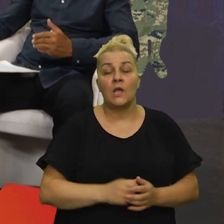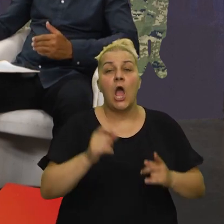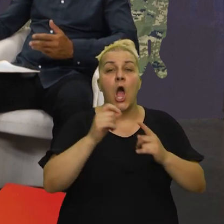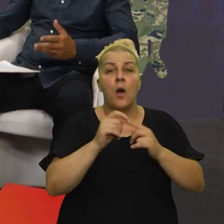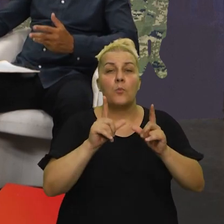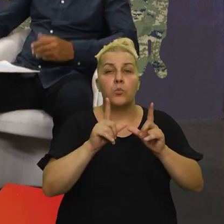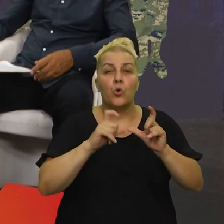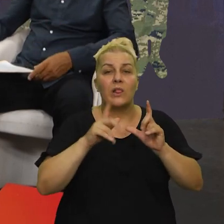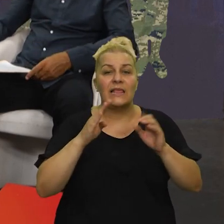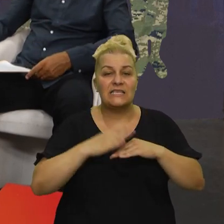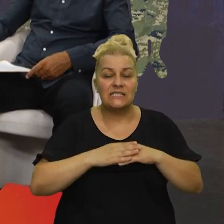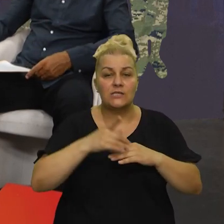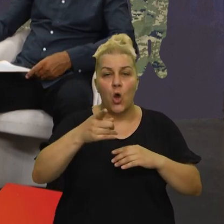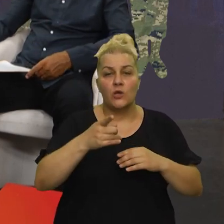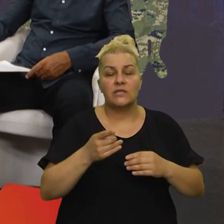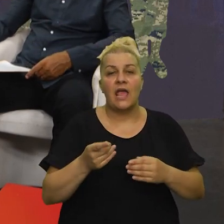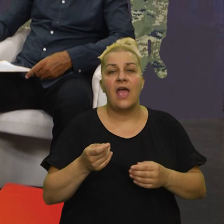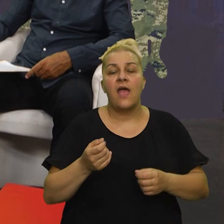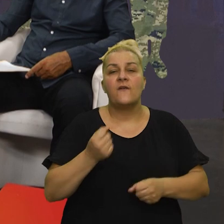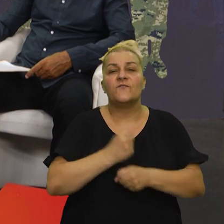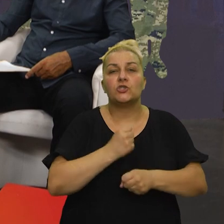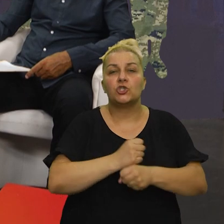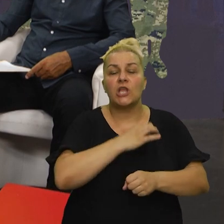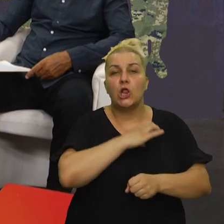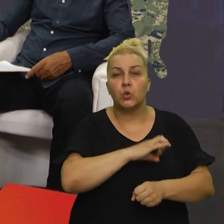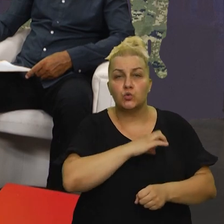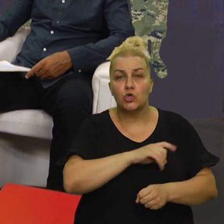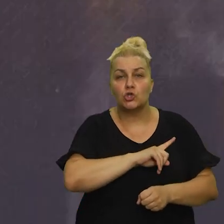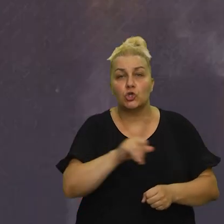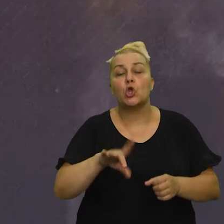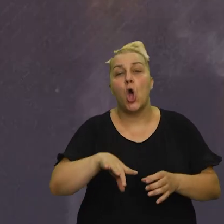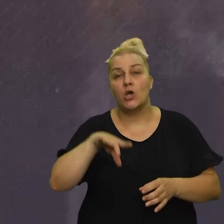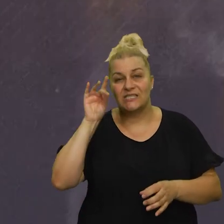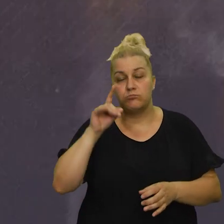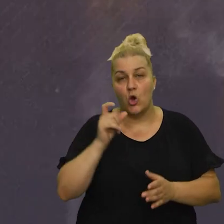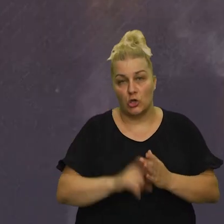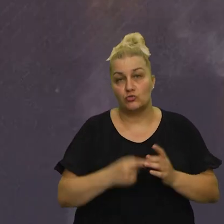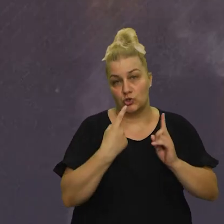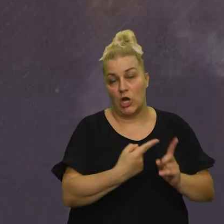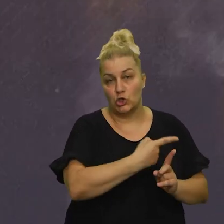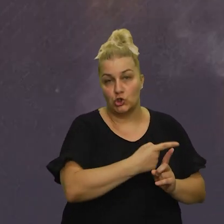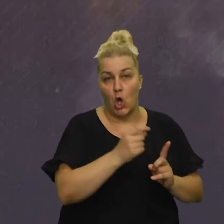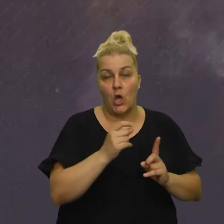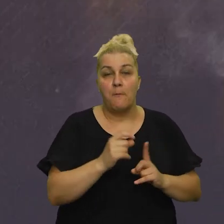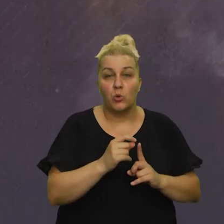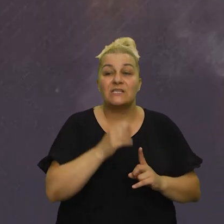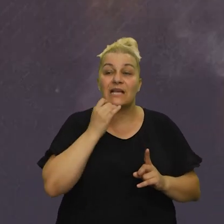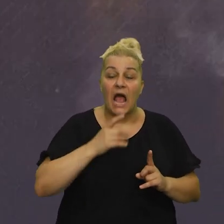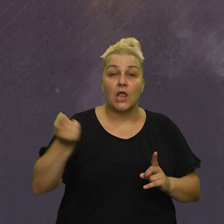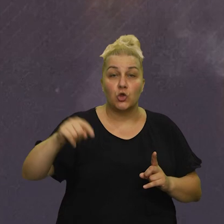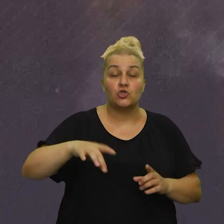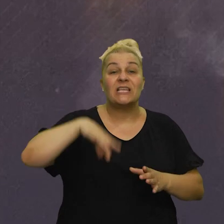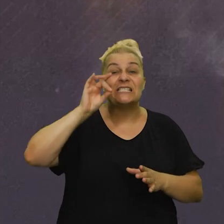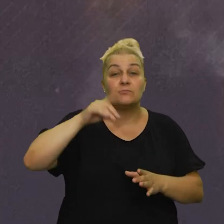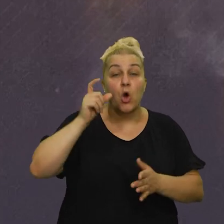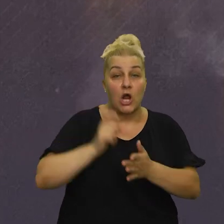vršitelj dužnosti, da li je on stupio na... Vršitelj dužnosti do izborne skupštine. Znači, kada bude izborna skupština, onda